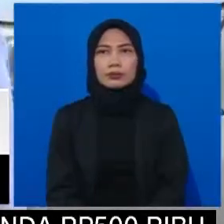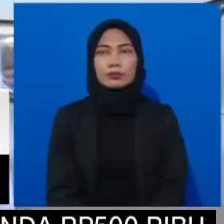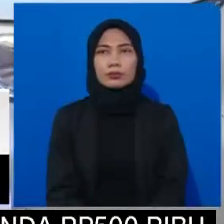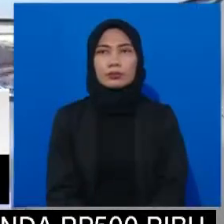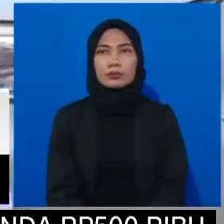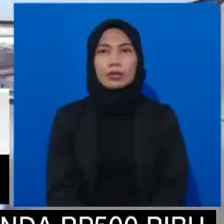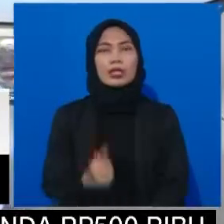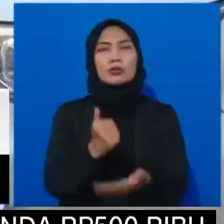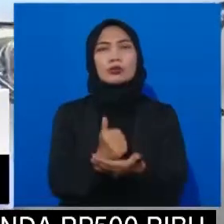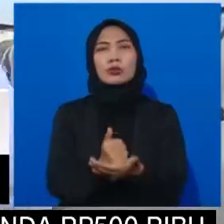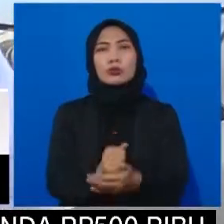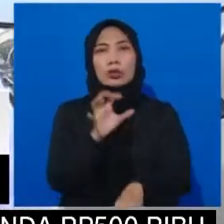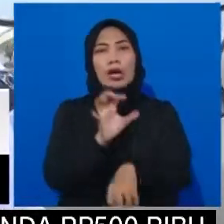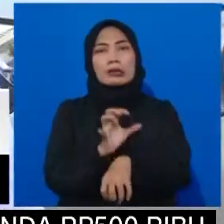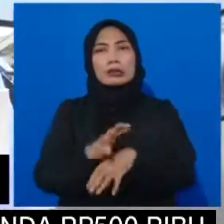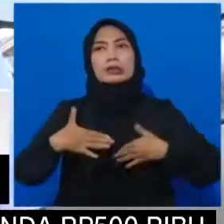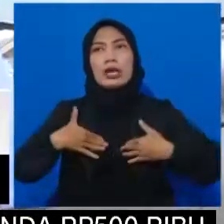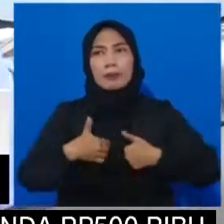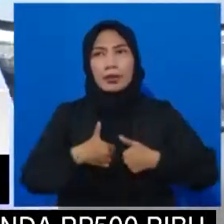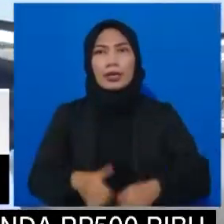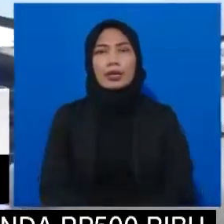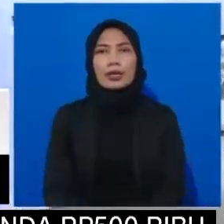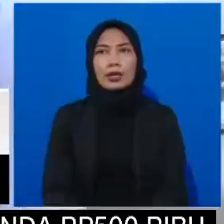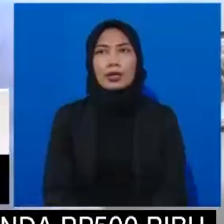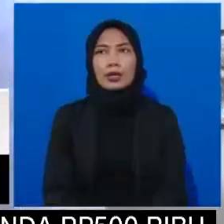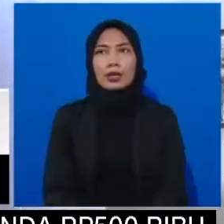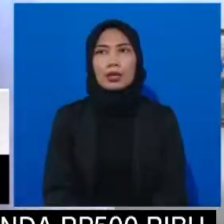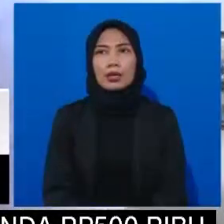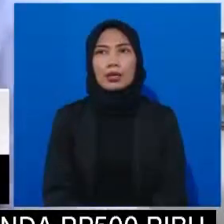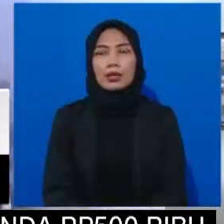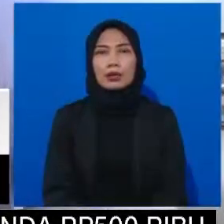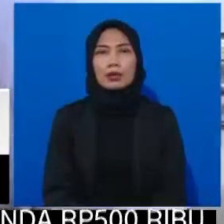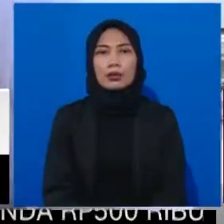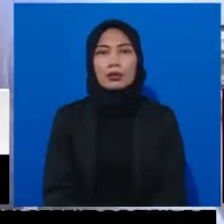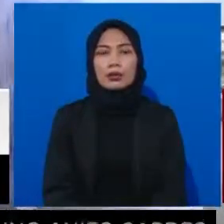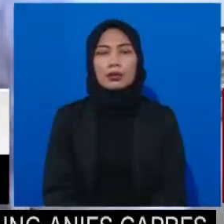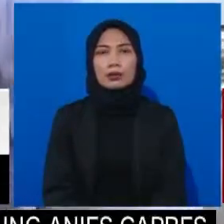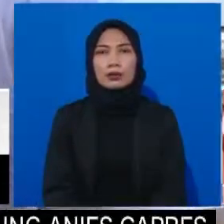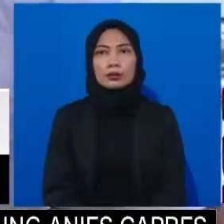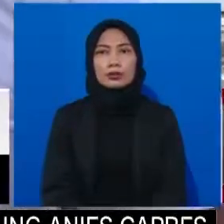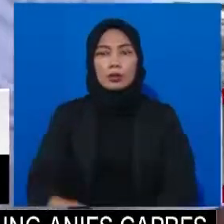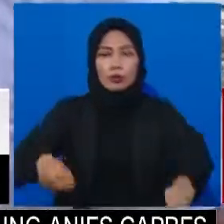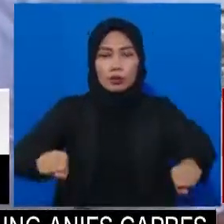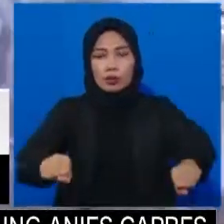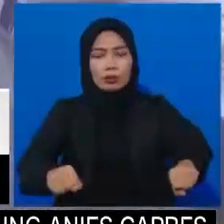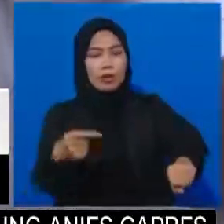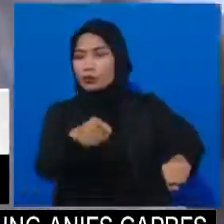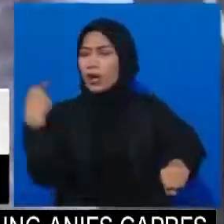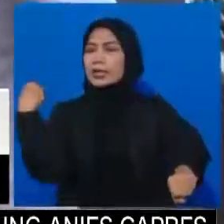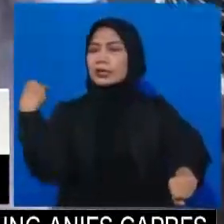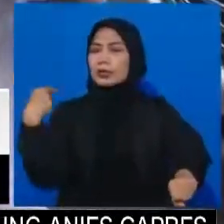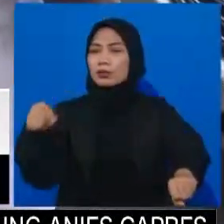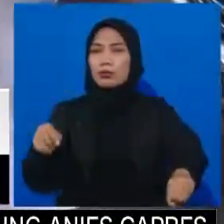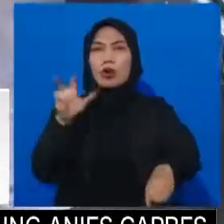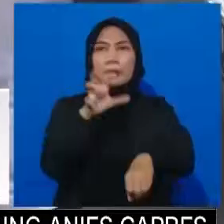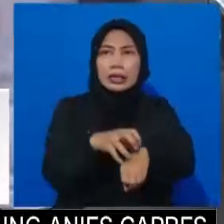dia berhenti, gitu ya. Jadi setelah mungkin ditegur oleh pengendara bahwa anjing tak jatuh atau anjing tak terseret, baru dia berhenti.